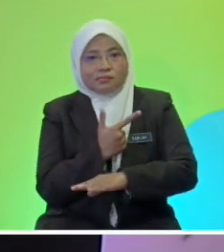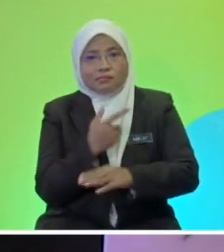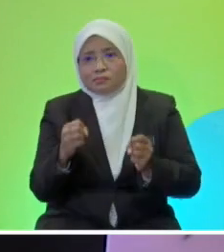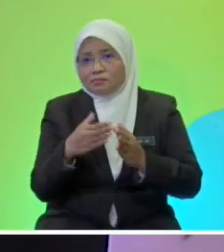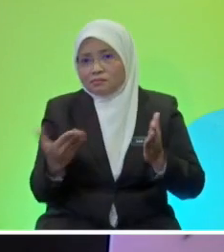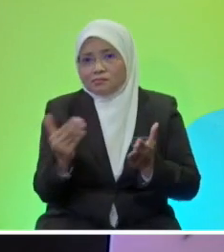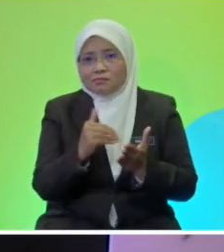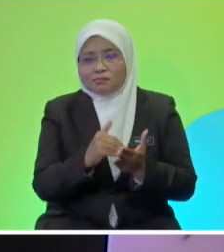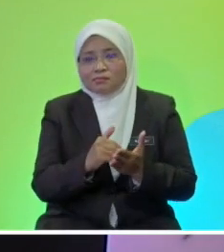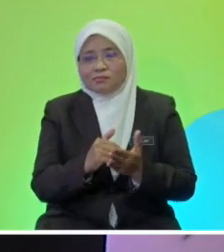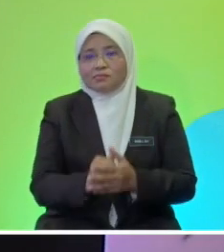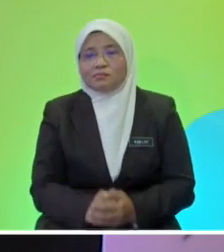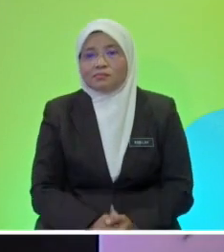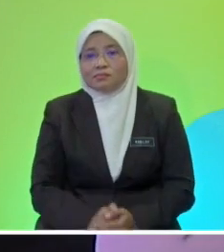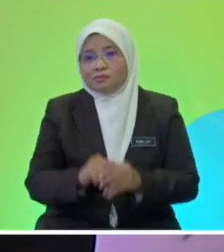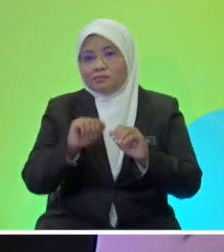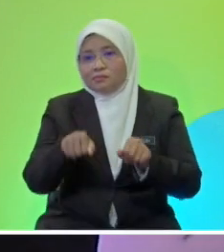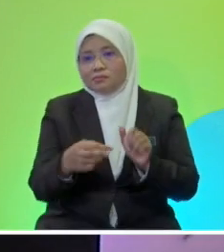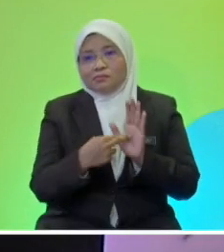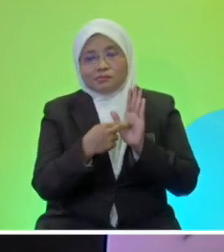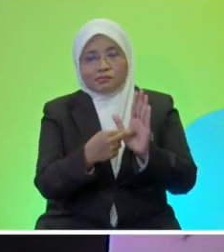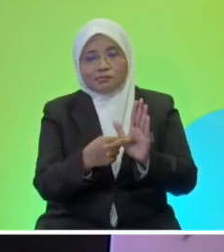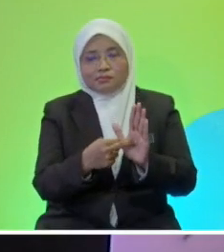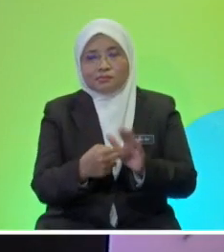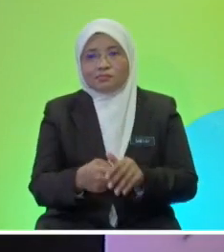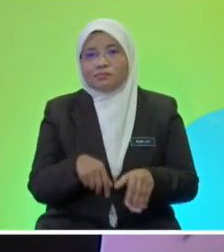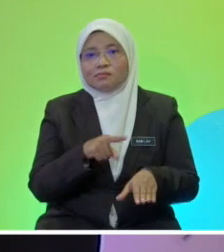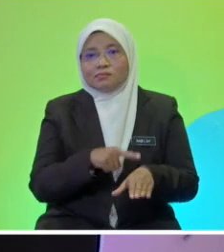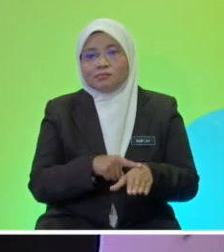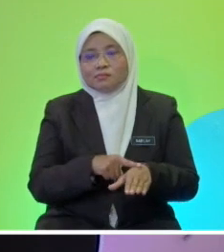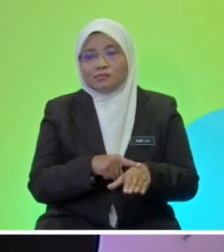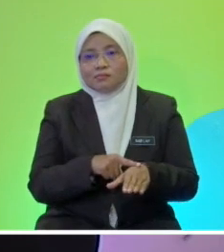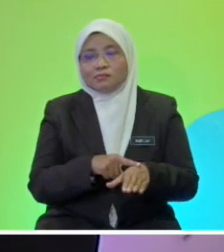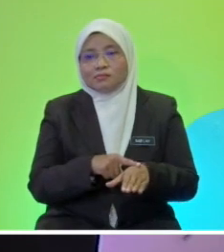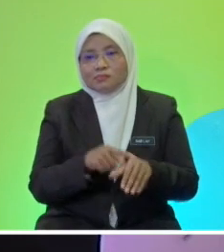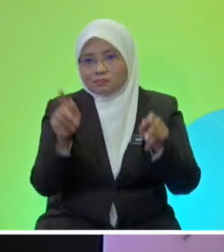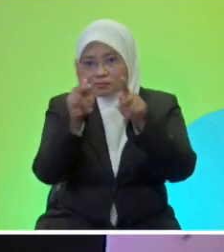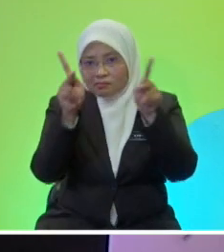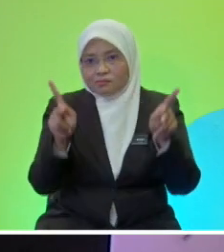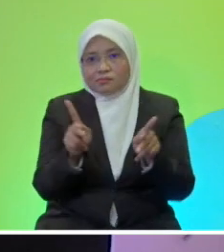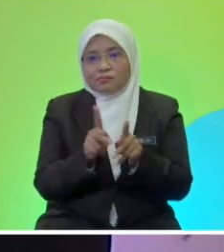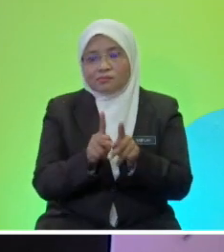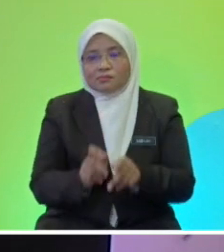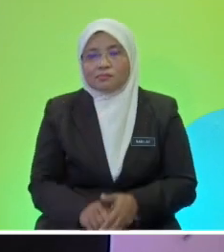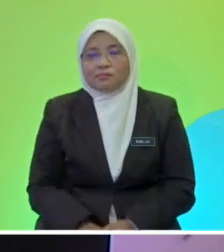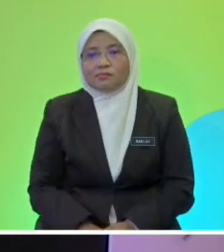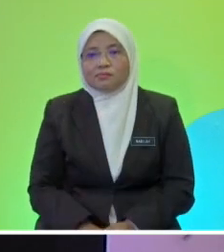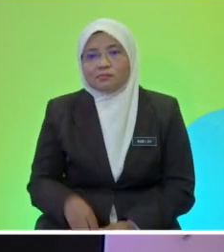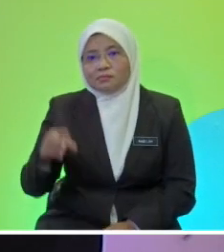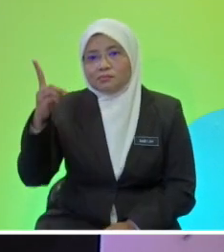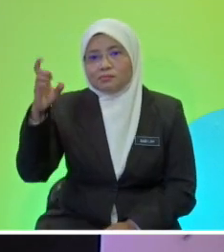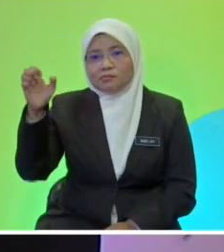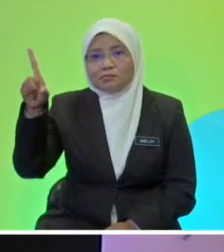semua murid-murid di rumah boleh dapat latihan pengukuhan di foto delima Oke boleh apa